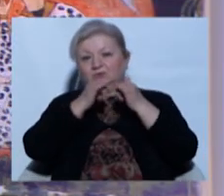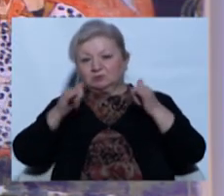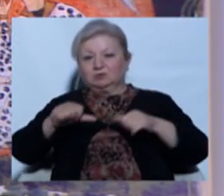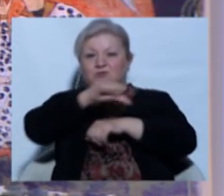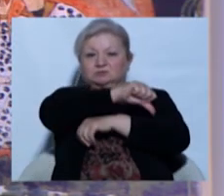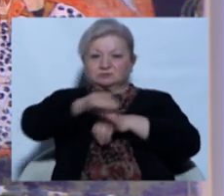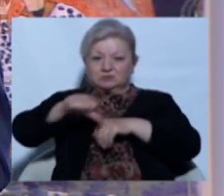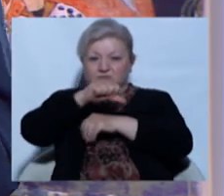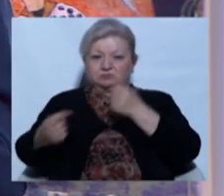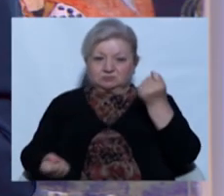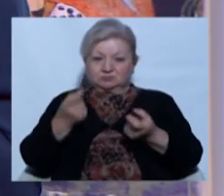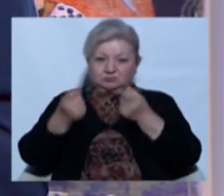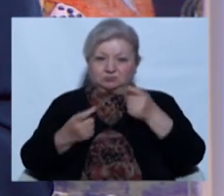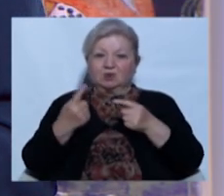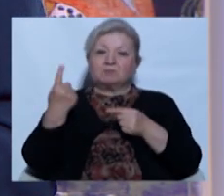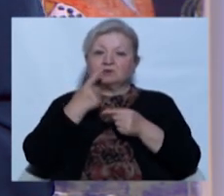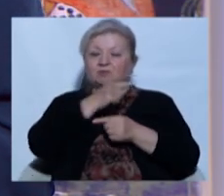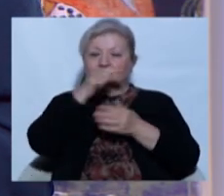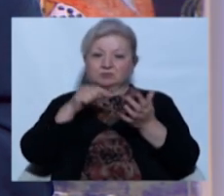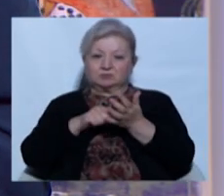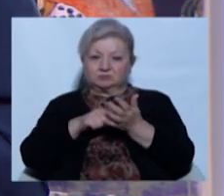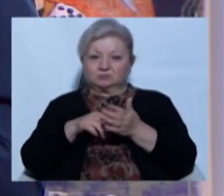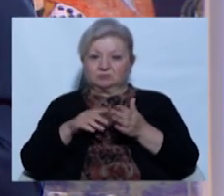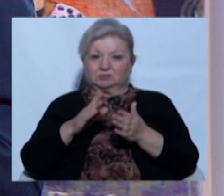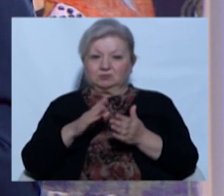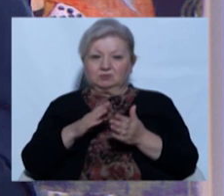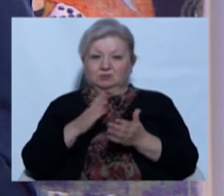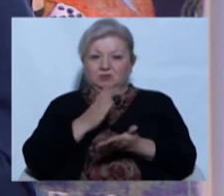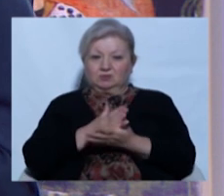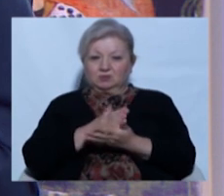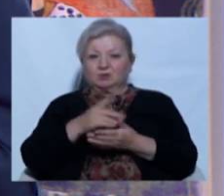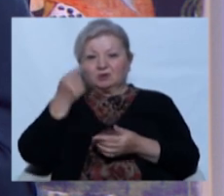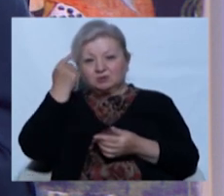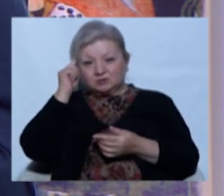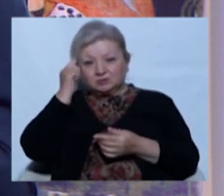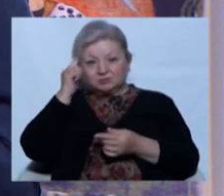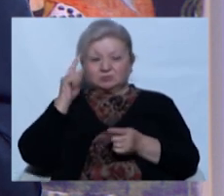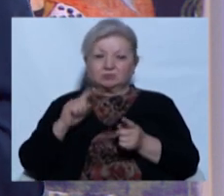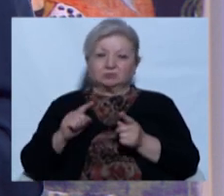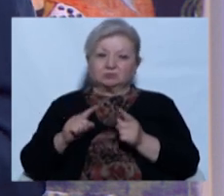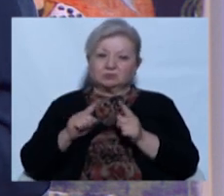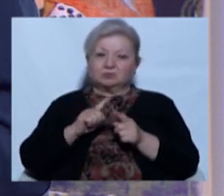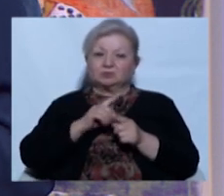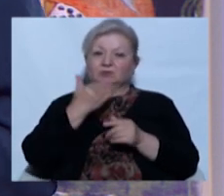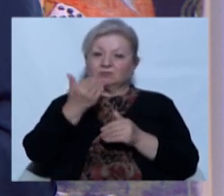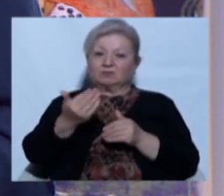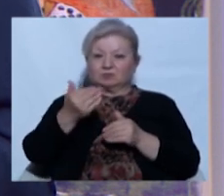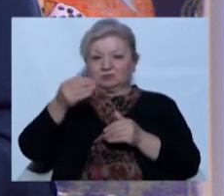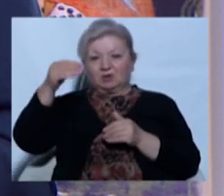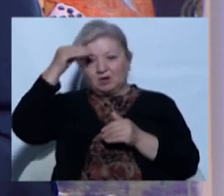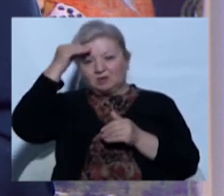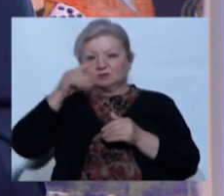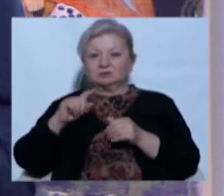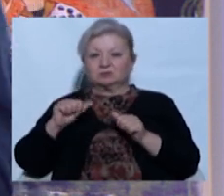და ასე შემდეგ. პირველი კითხვები ასეთი იქნება, რომ იფიქროთ ასეთ რაღაცაზე, რომ თქვენი აზრით როგორ